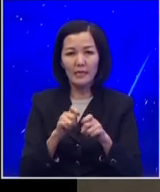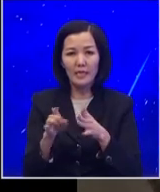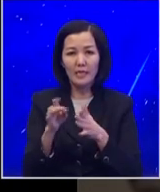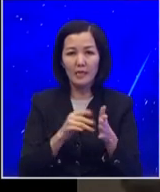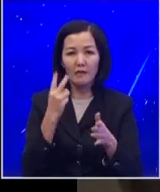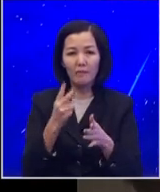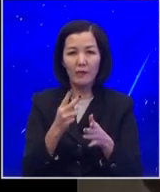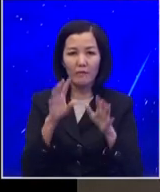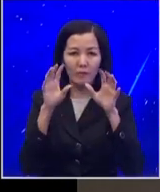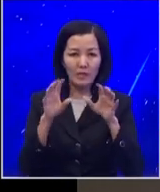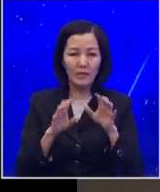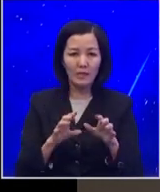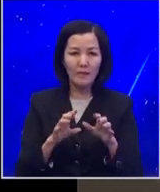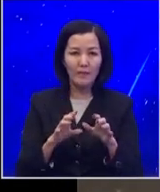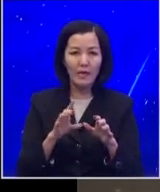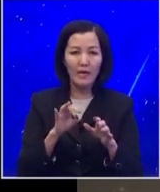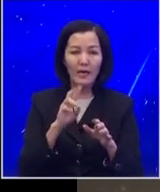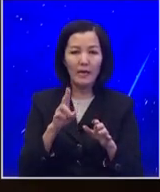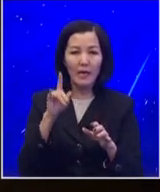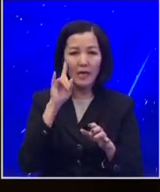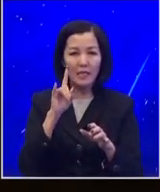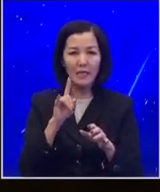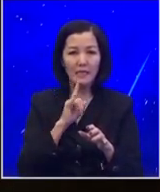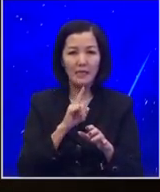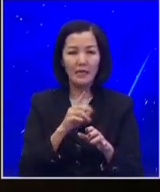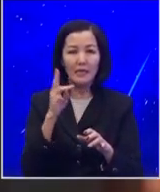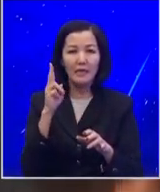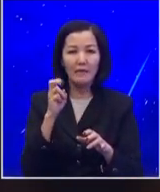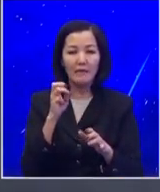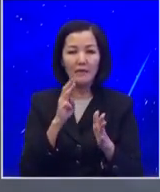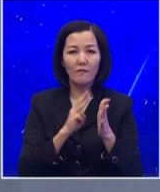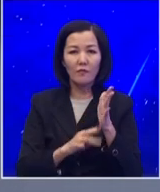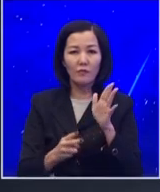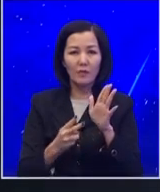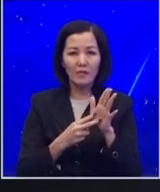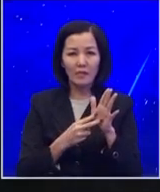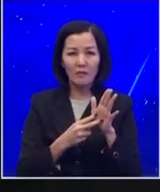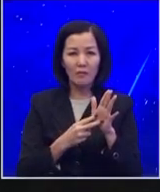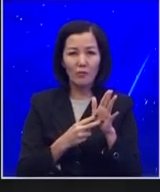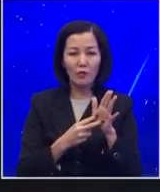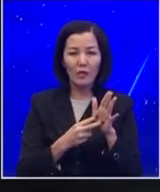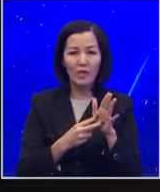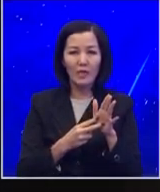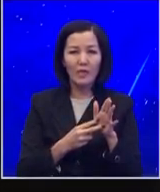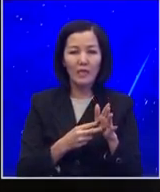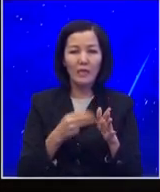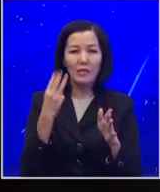сразу по двум статьям Уголовного кодекса Республики Казахстан – 287 части 3 и